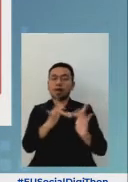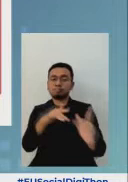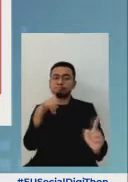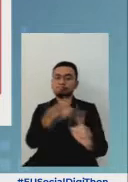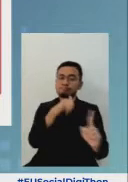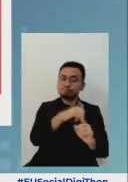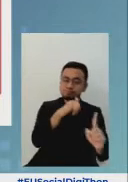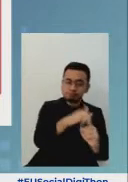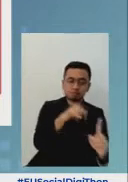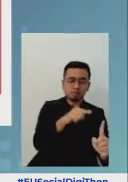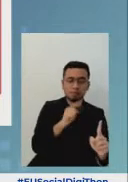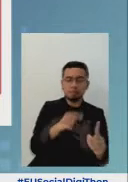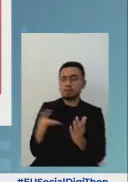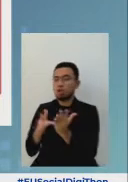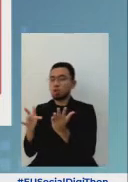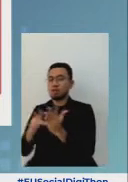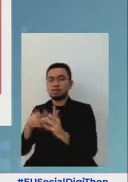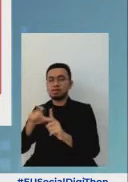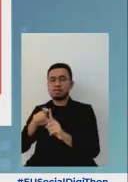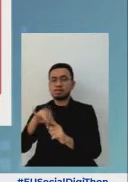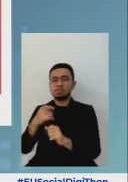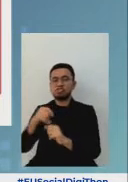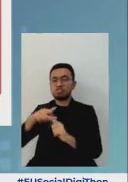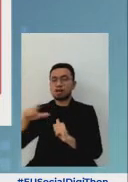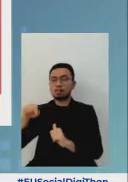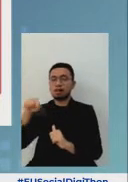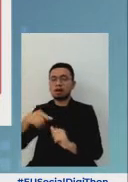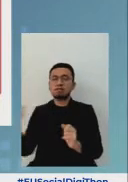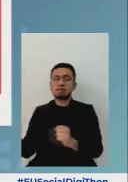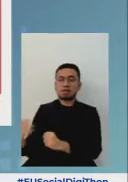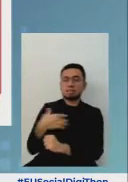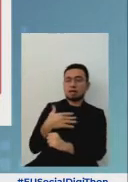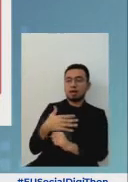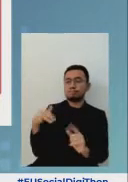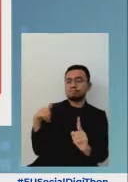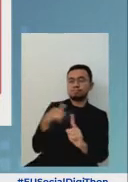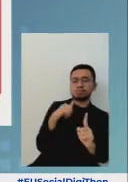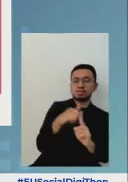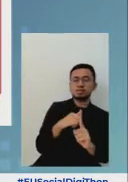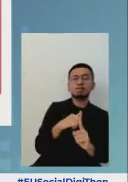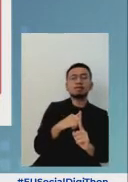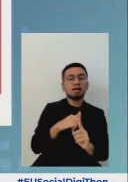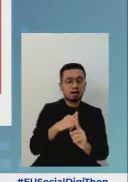digital teknologi ini itu perlu kita tangani bersama.